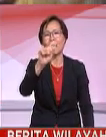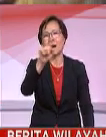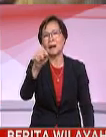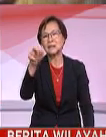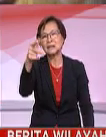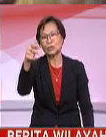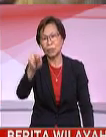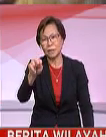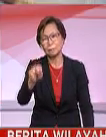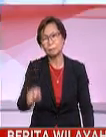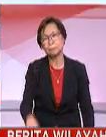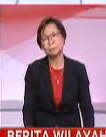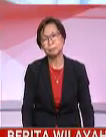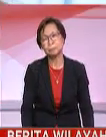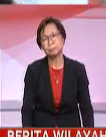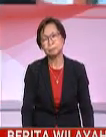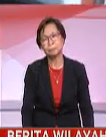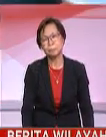Darus.